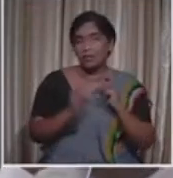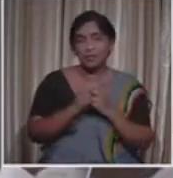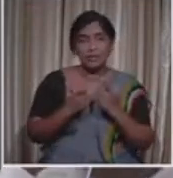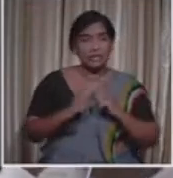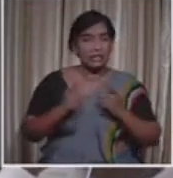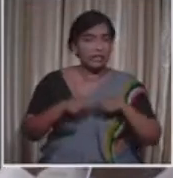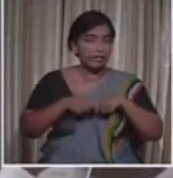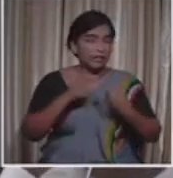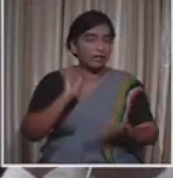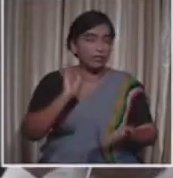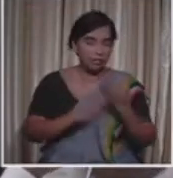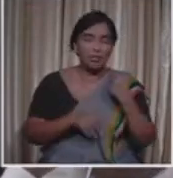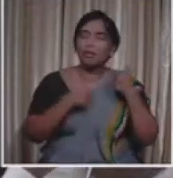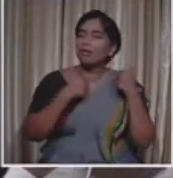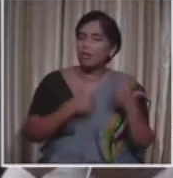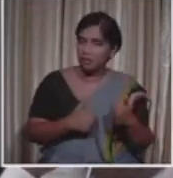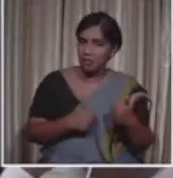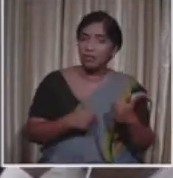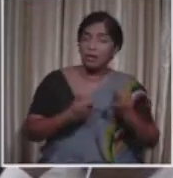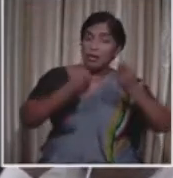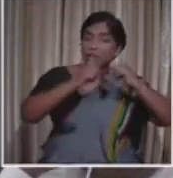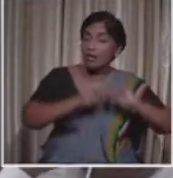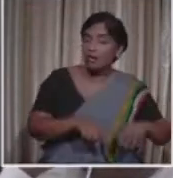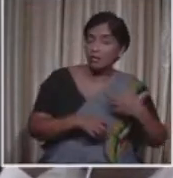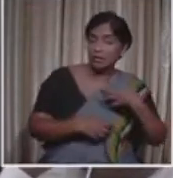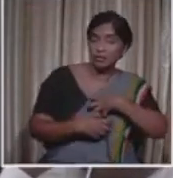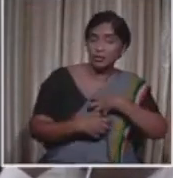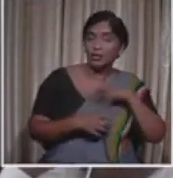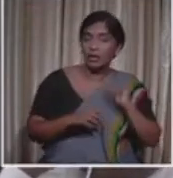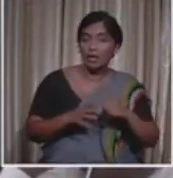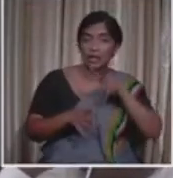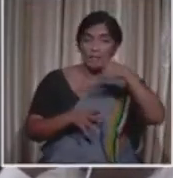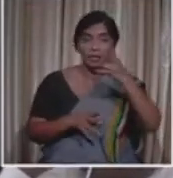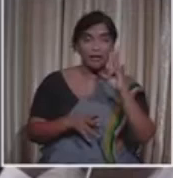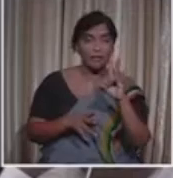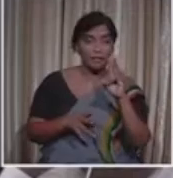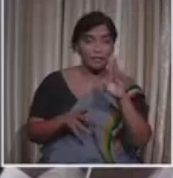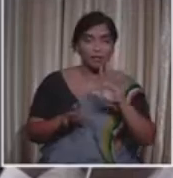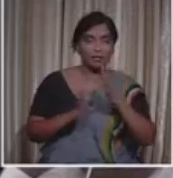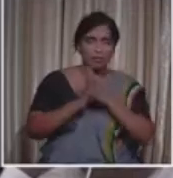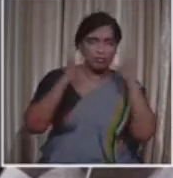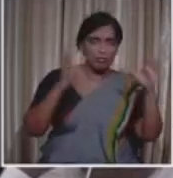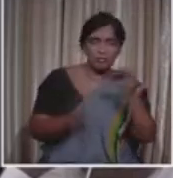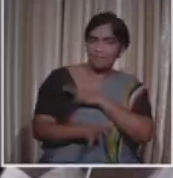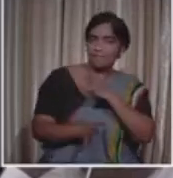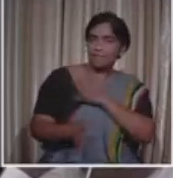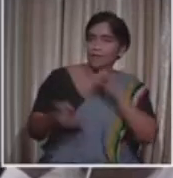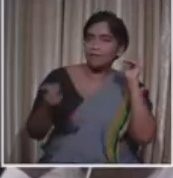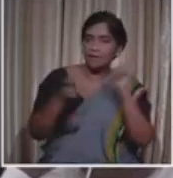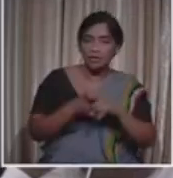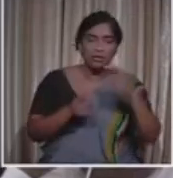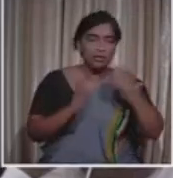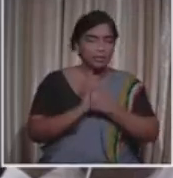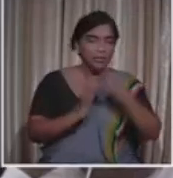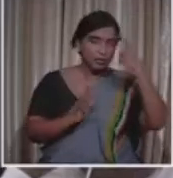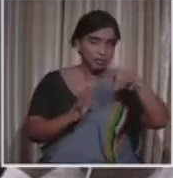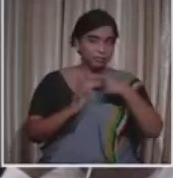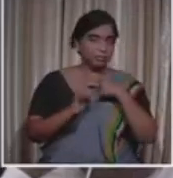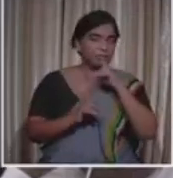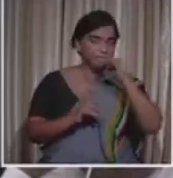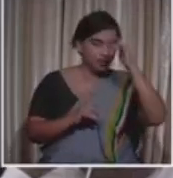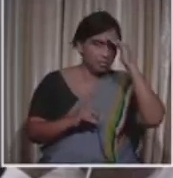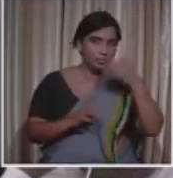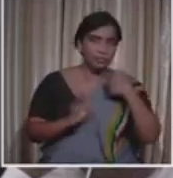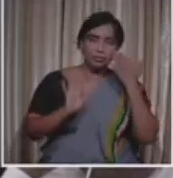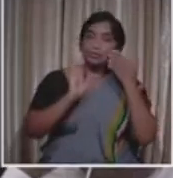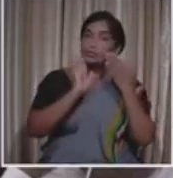විදම් වැඩි වෙලා ඒක සාධාරණයි. අනිත් පැත්තේ මොකද වේදනාව? මේ 225 කෙරෙහිම ප්‍රබල වෛරයක් තියෙනවා. ගරු නියෝජ්‍ය කතානායකතුමනි, ඔබතුමාට මට